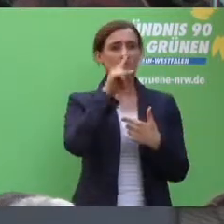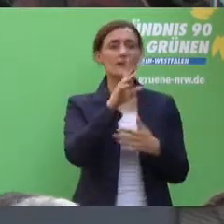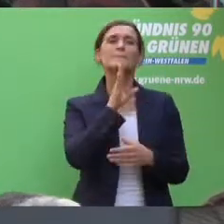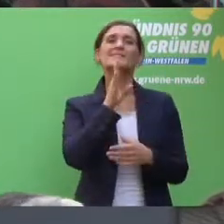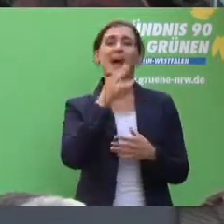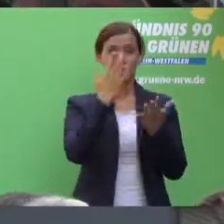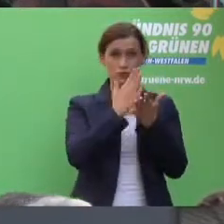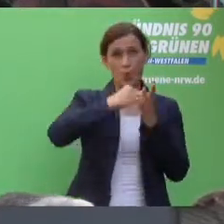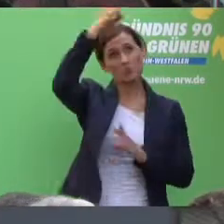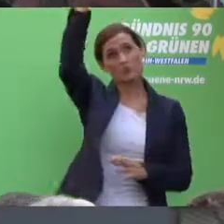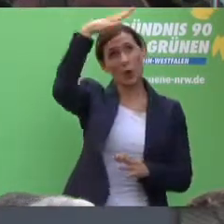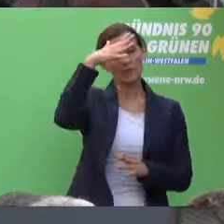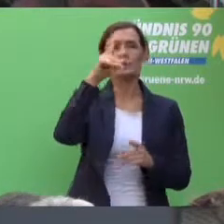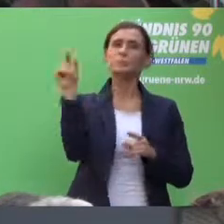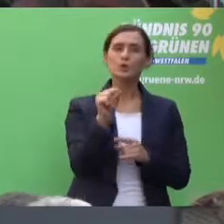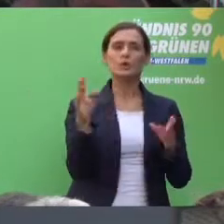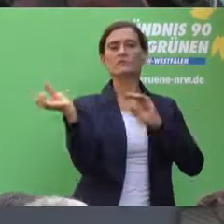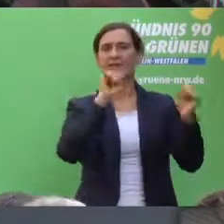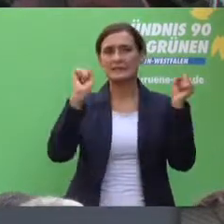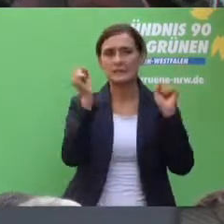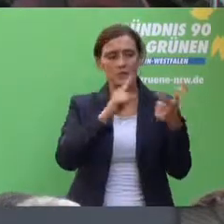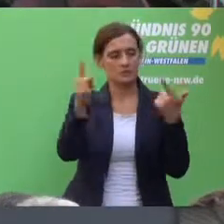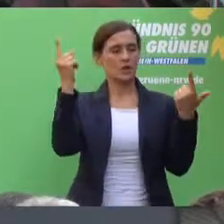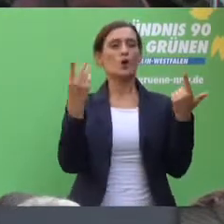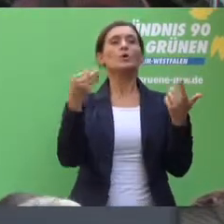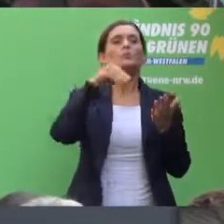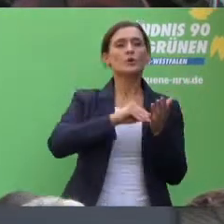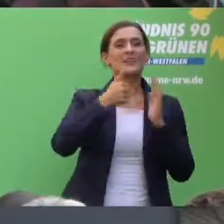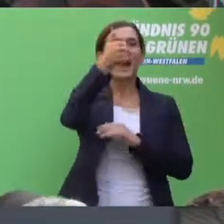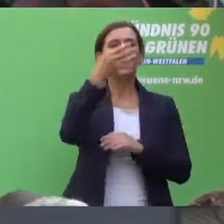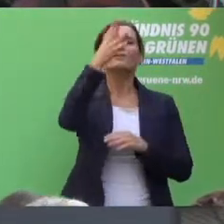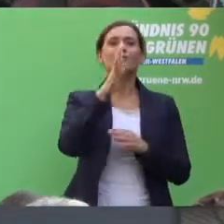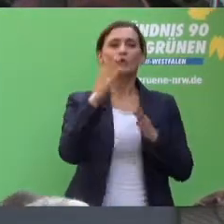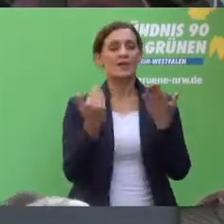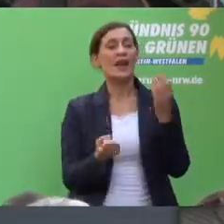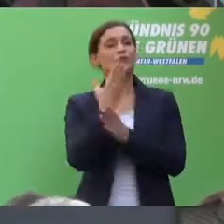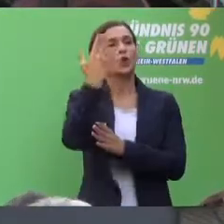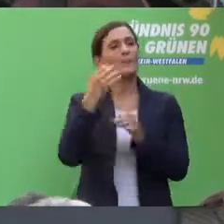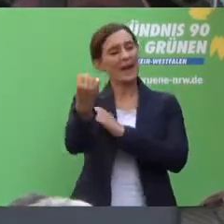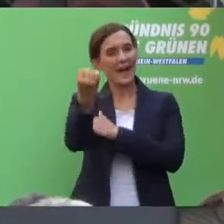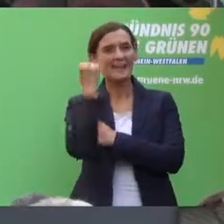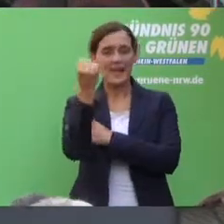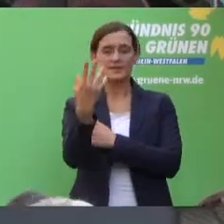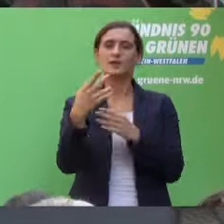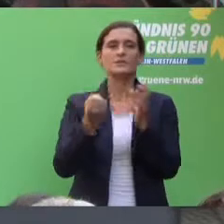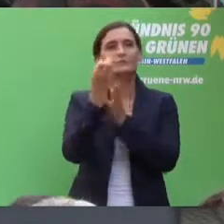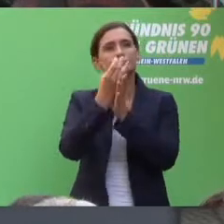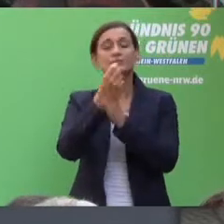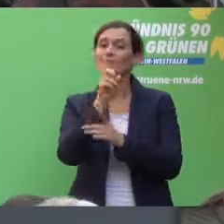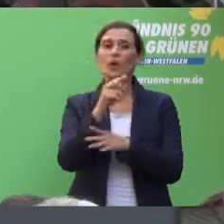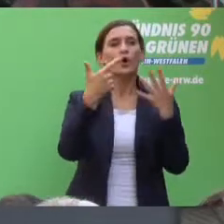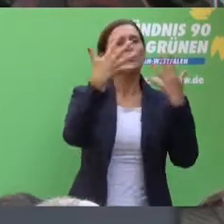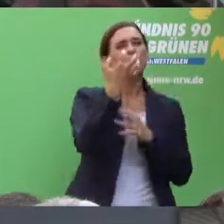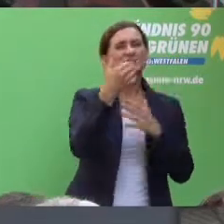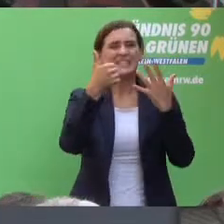Sonne scheint, wo der Wind weht, wo wir nicht ein Viertel unseres Stroms erneuerbar erzeugen, sondern 50-60%,